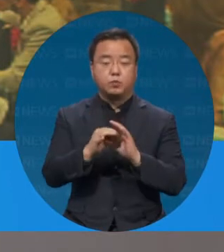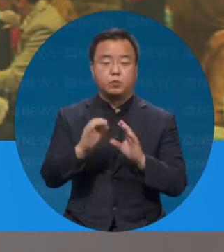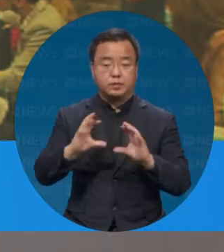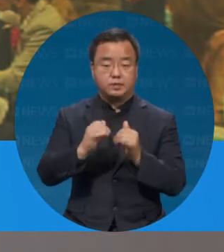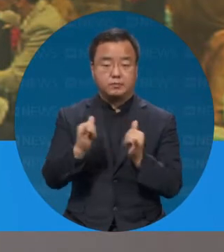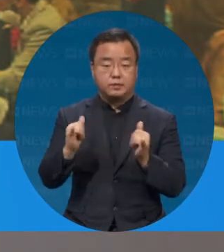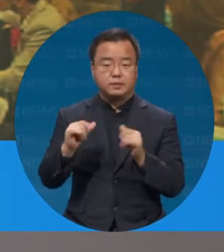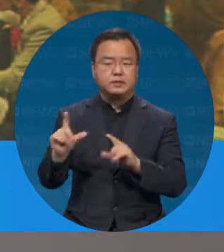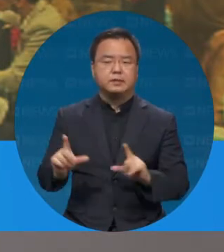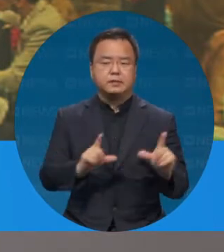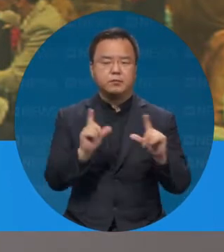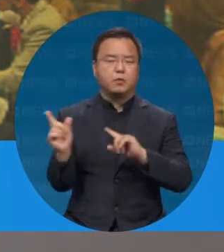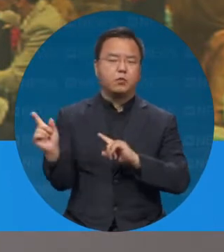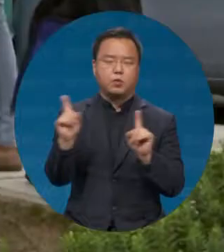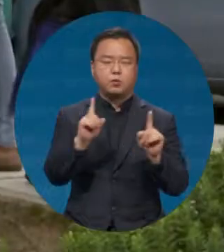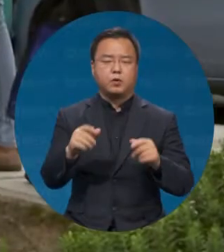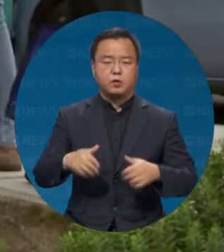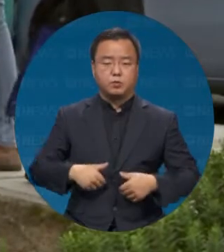송성환 기자입니다.